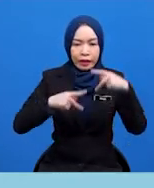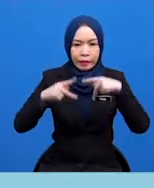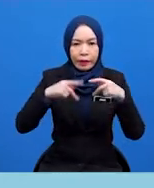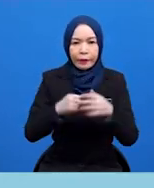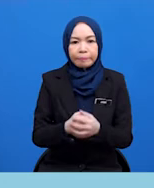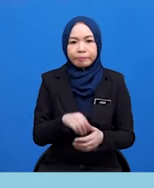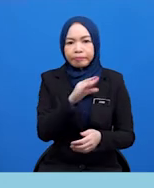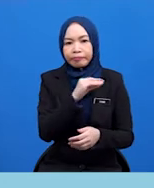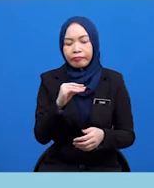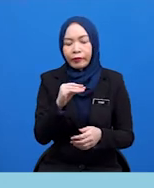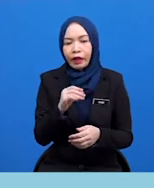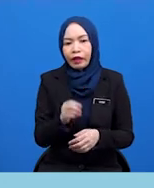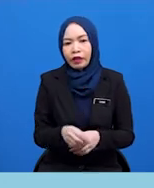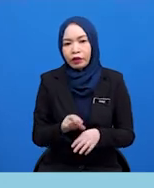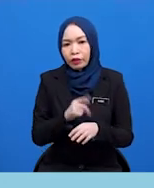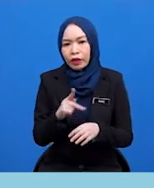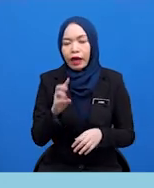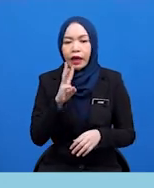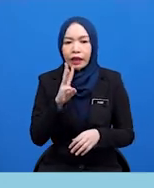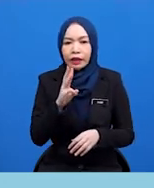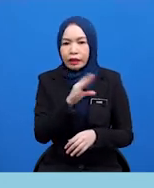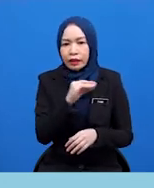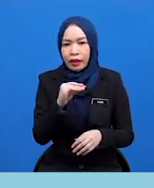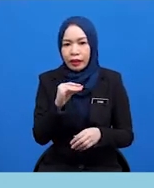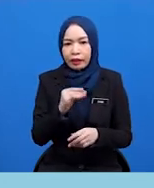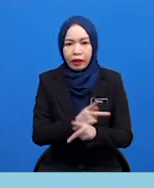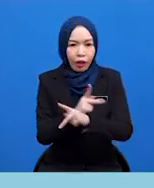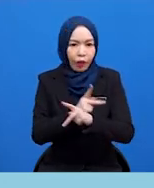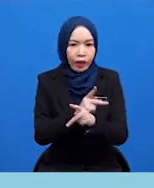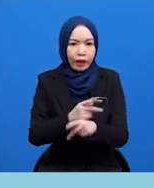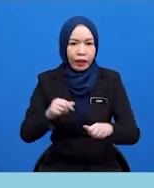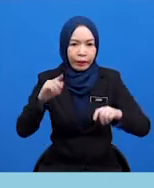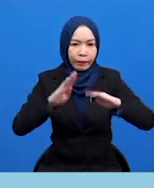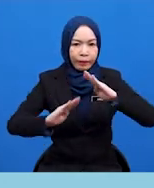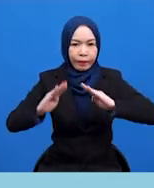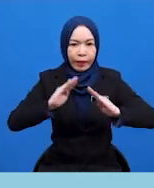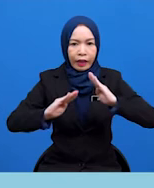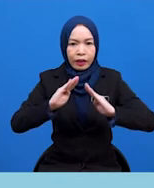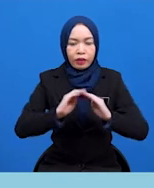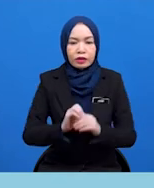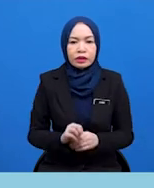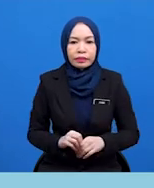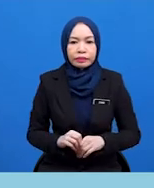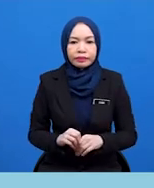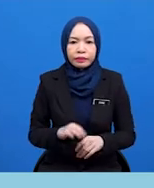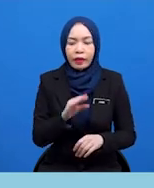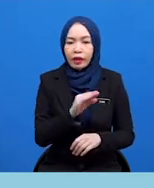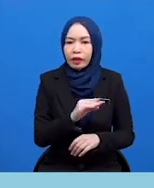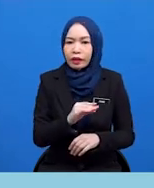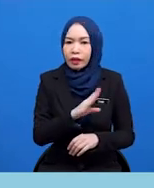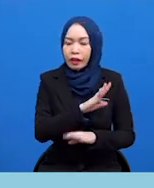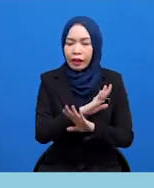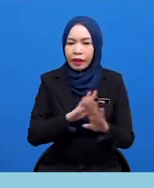Ketiga, kaedah kawalan biologi juga boleh dilakukan supaya tidak terlalu bergantung